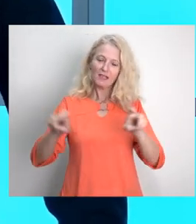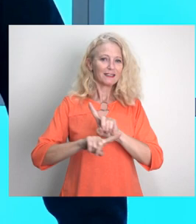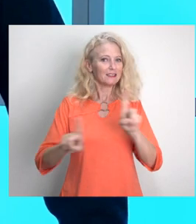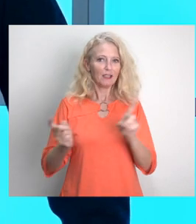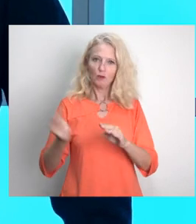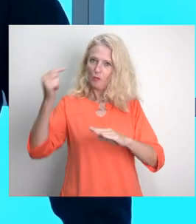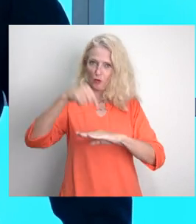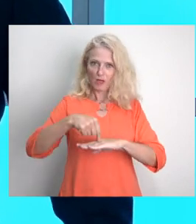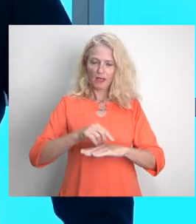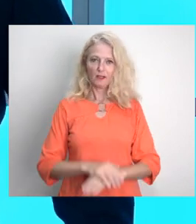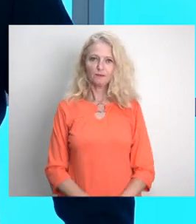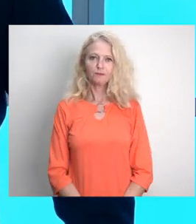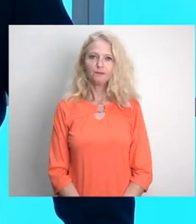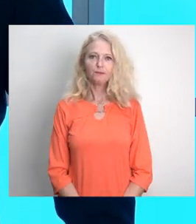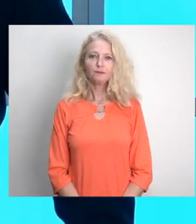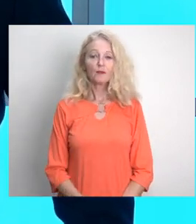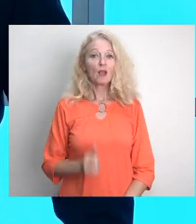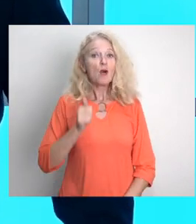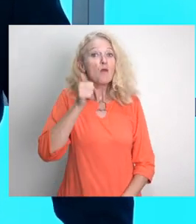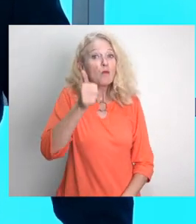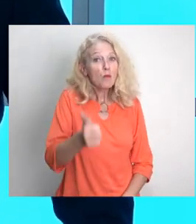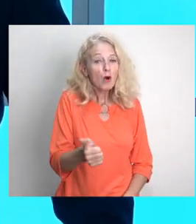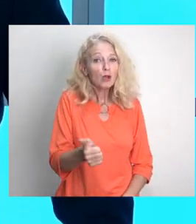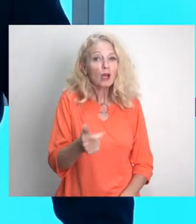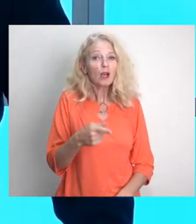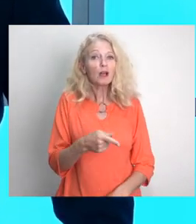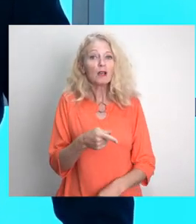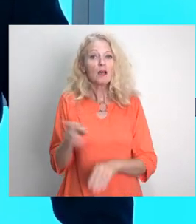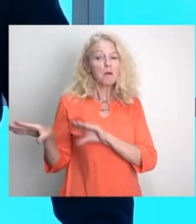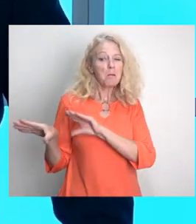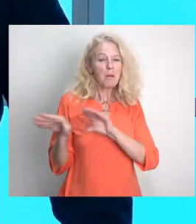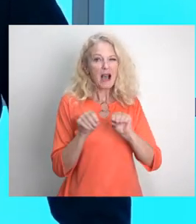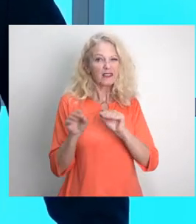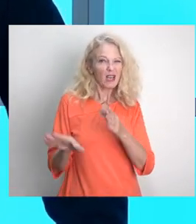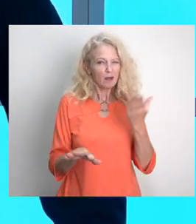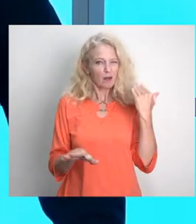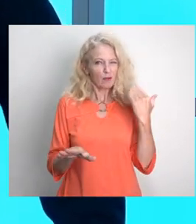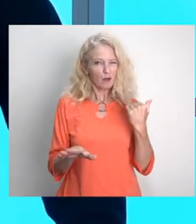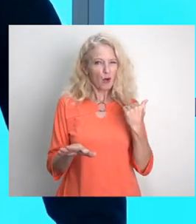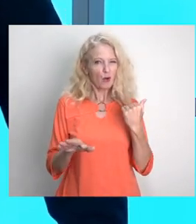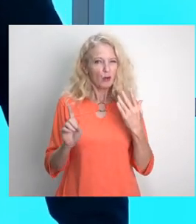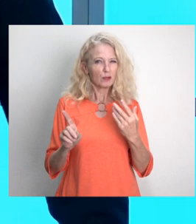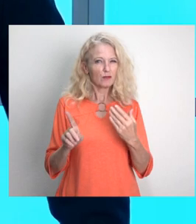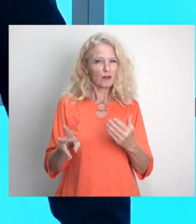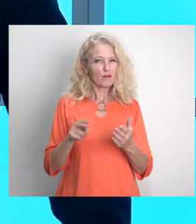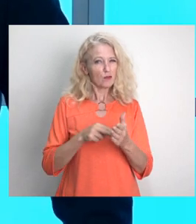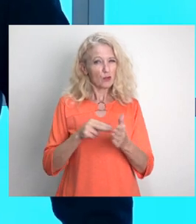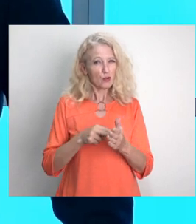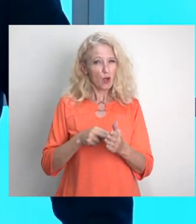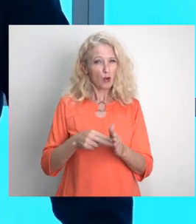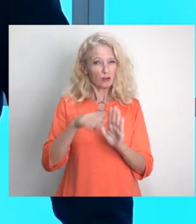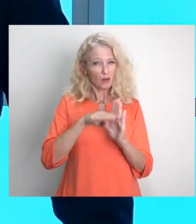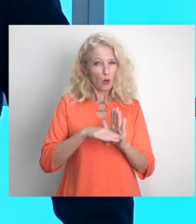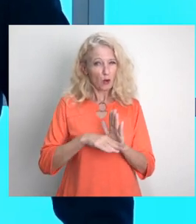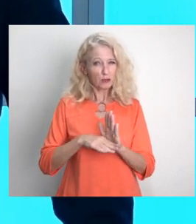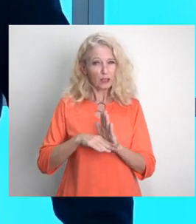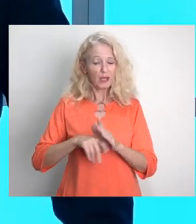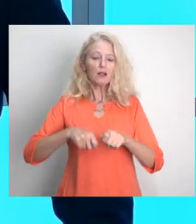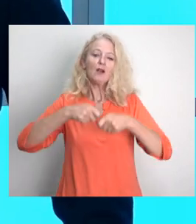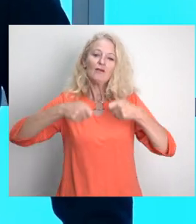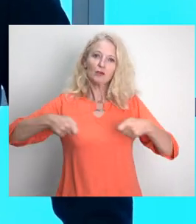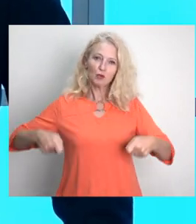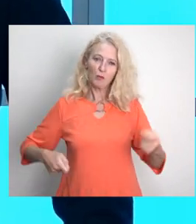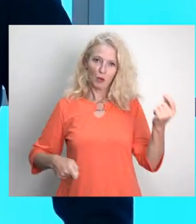Vanaf morgen zal er een versoepeling zijn van enkele van de eerder genomen maatregelen van de noodverordening in verband met COVID-19.